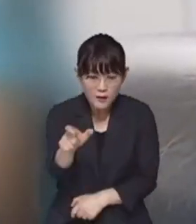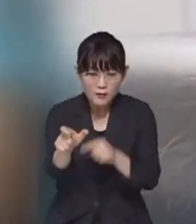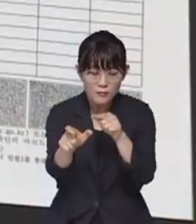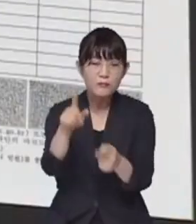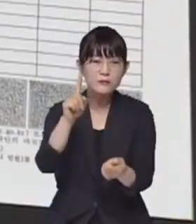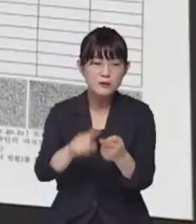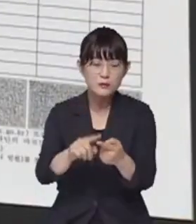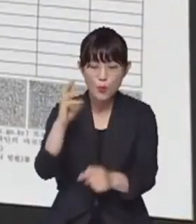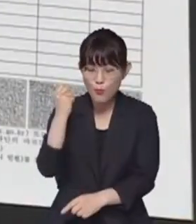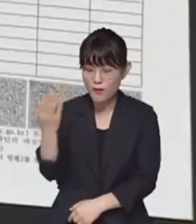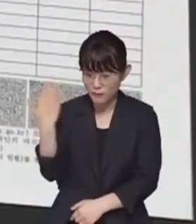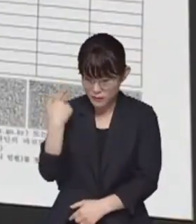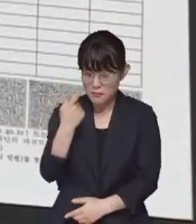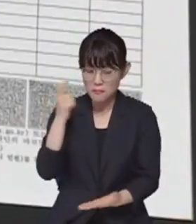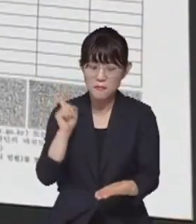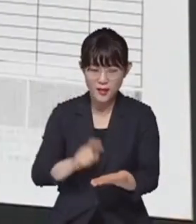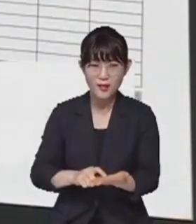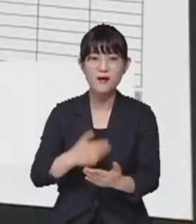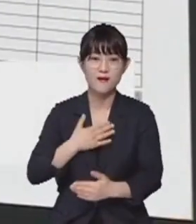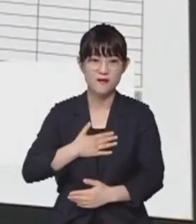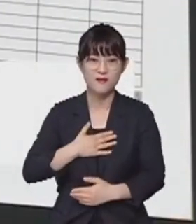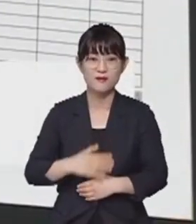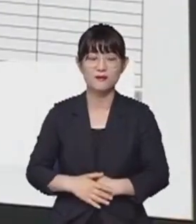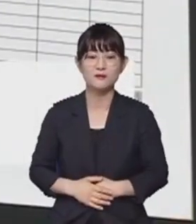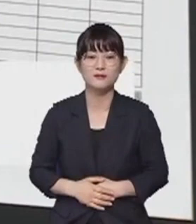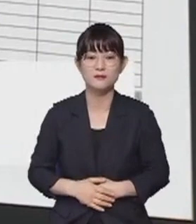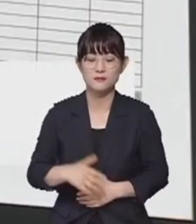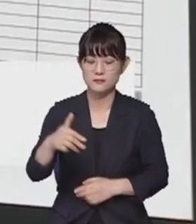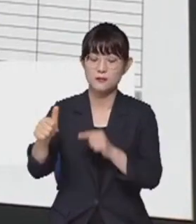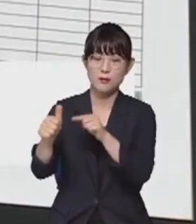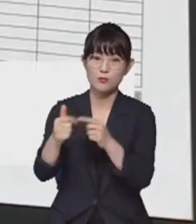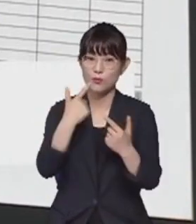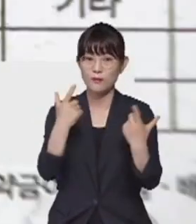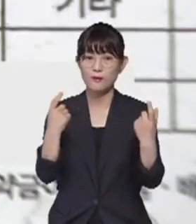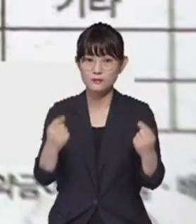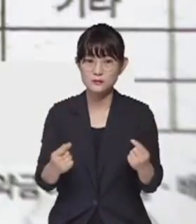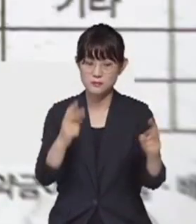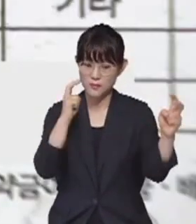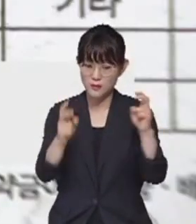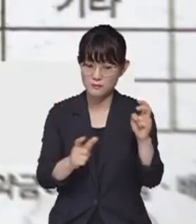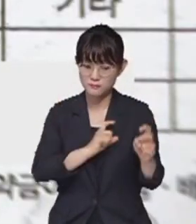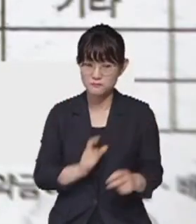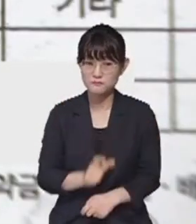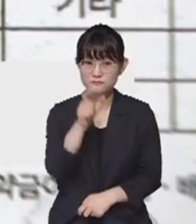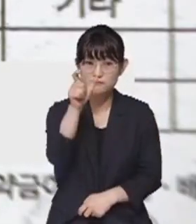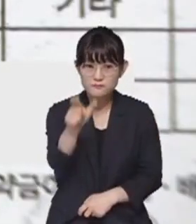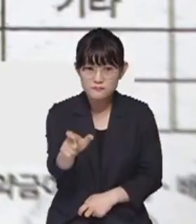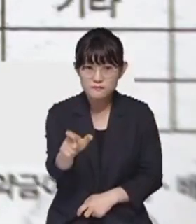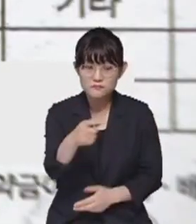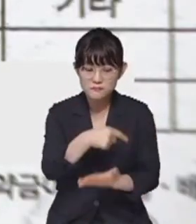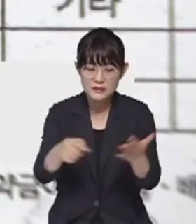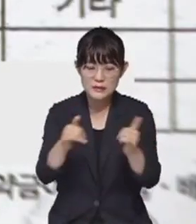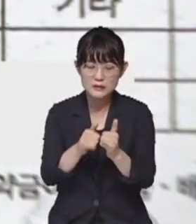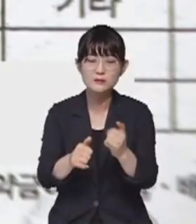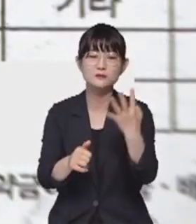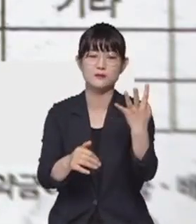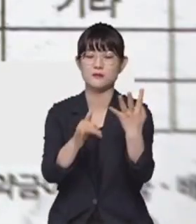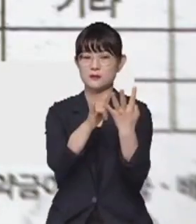최근 알게 됐습니다. 정 씨처럼 이들 업체에 일용직으로 이름을 올린 교회 신도는 확인된 것만